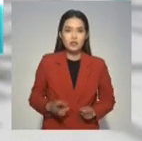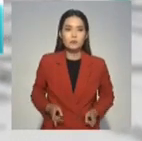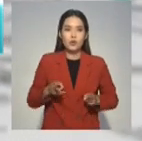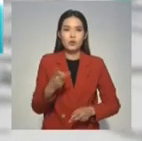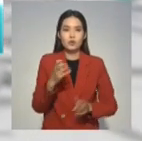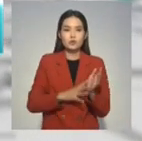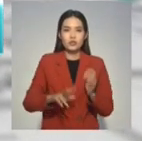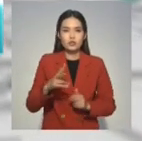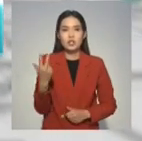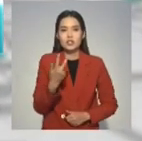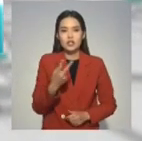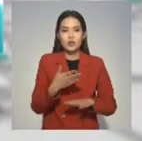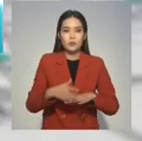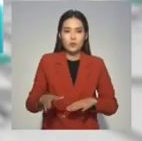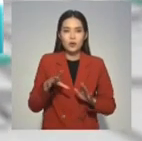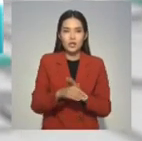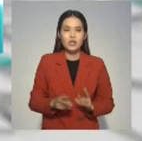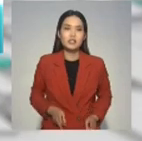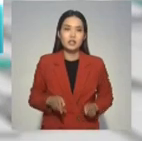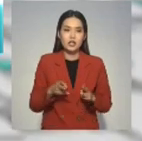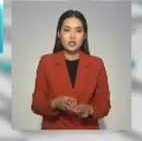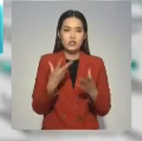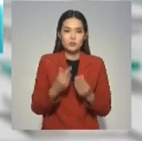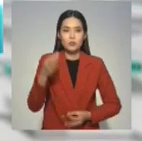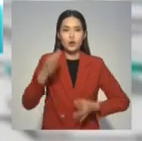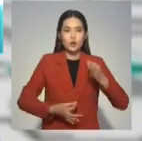293 бабының 2-ші бөлігінде көзделген қылмыс бойынша сотқа